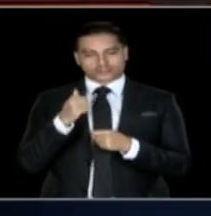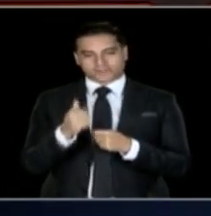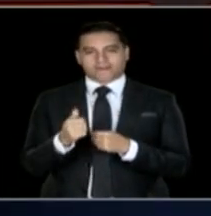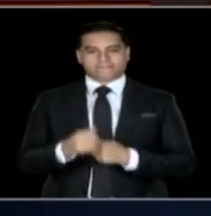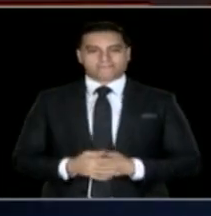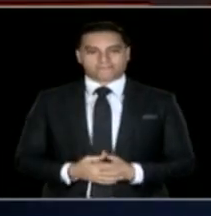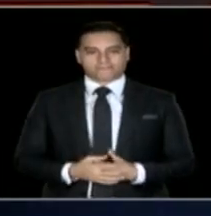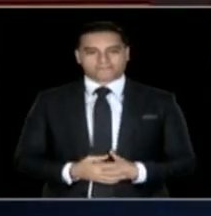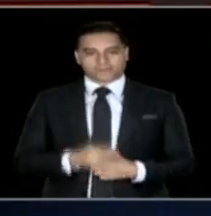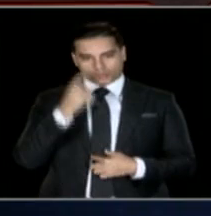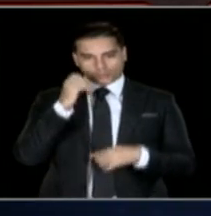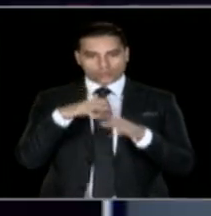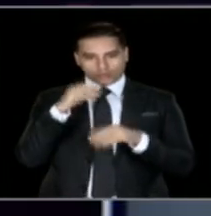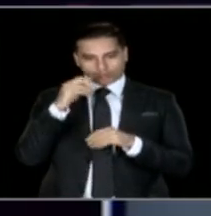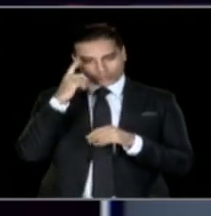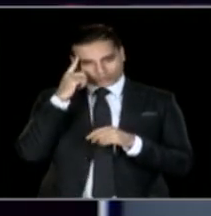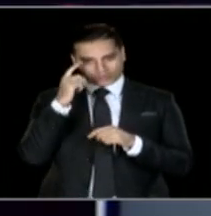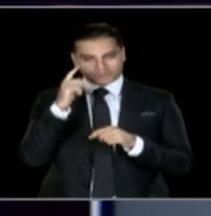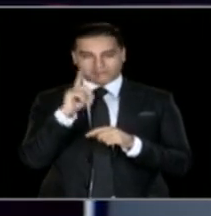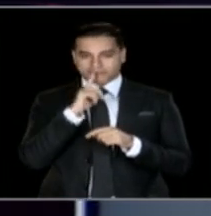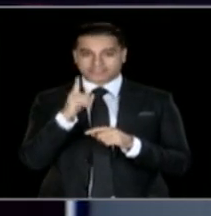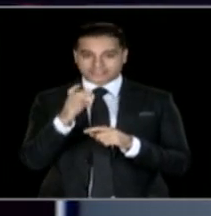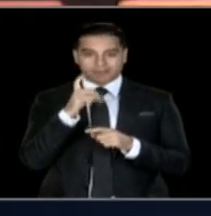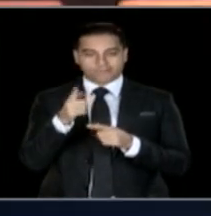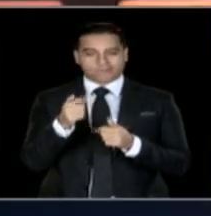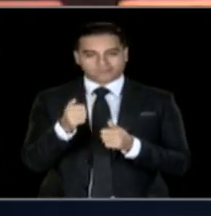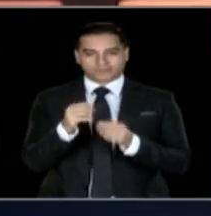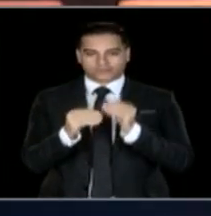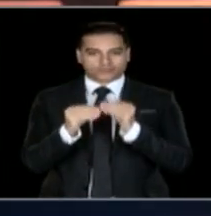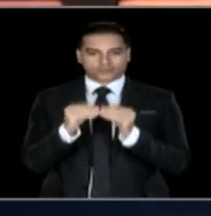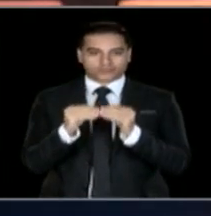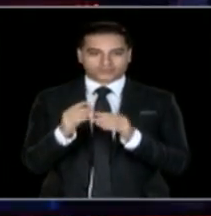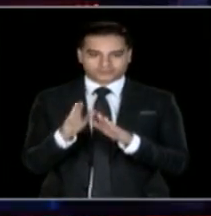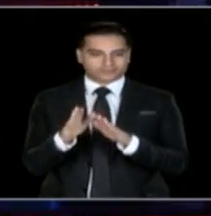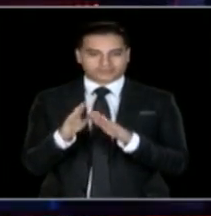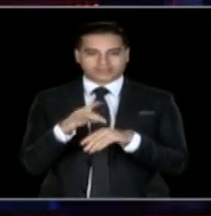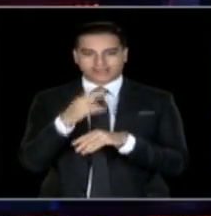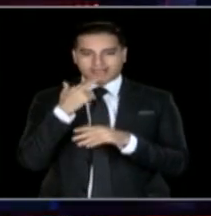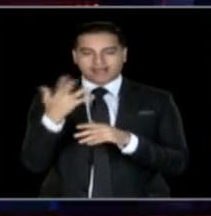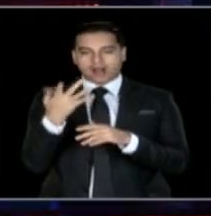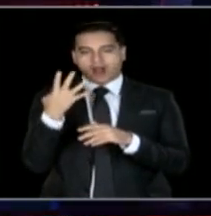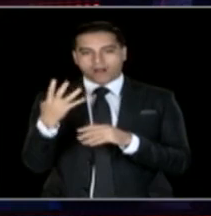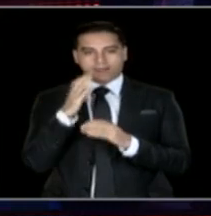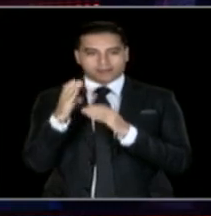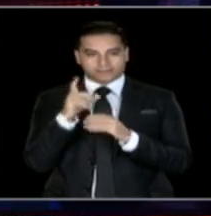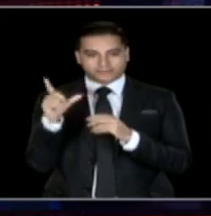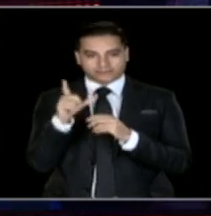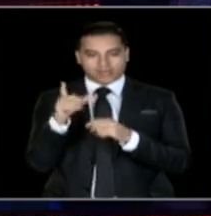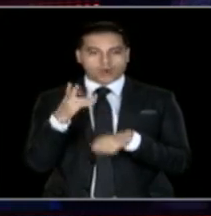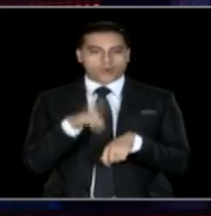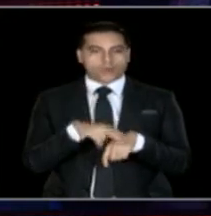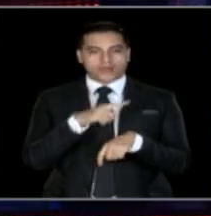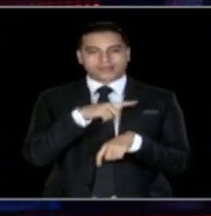وحش. التوتر مخليكي مش عارفه تجاوبي، بس الاجابات عندك. هارد لك. 4 اجابات صح من 9